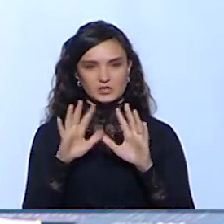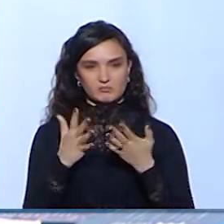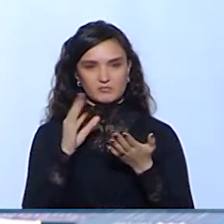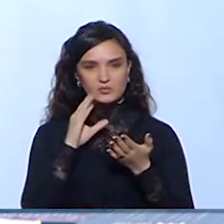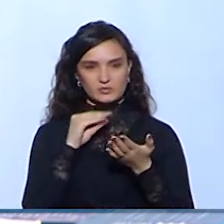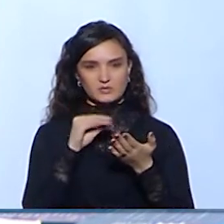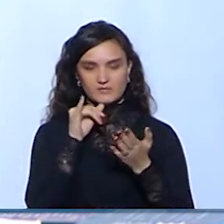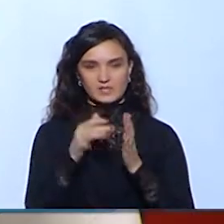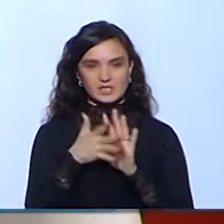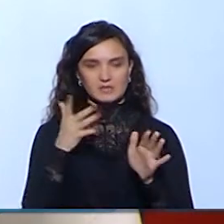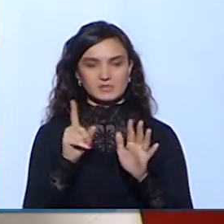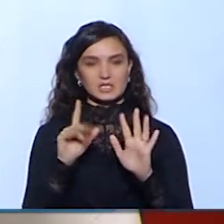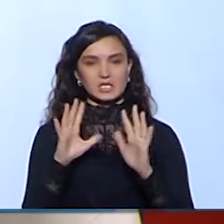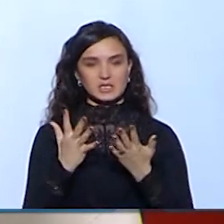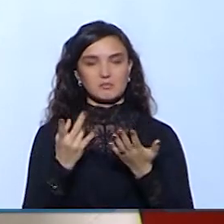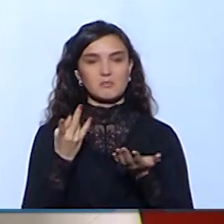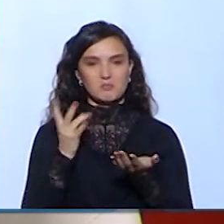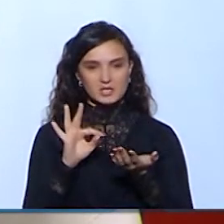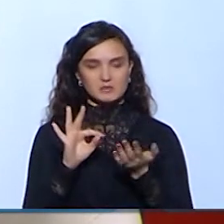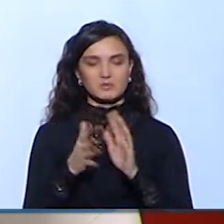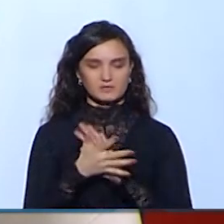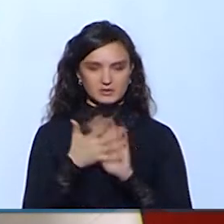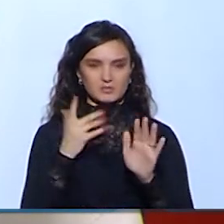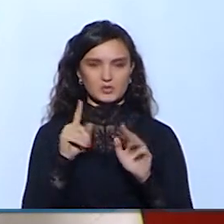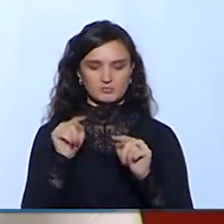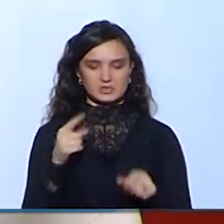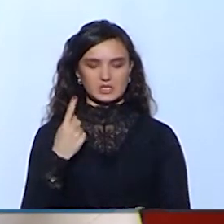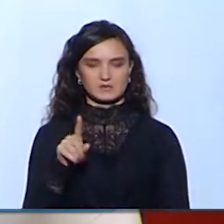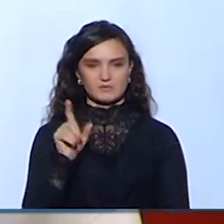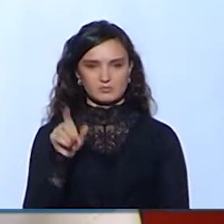როდესაც ვერ იგებს რაშია საქმე, თუმცა აცნობიერებს, რომ ის განსხვავებულია სხვებისგან.